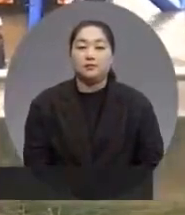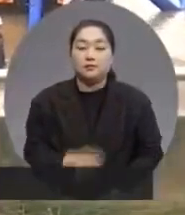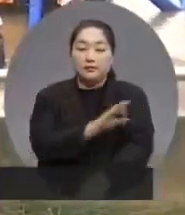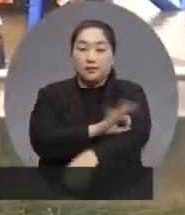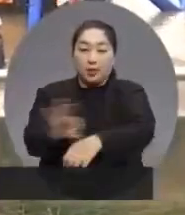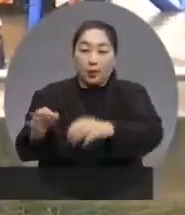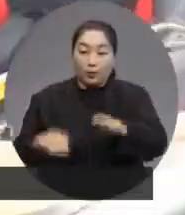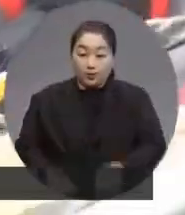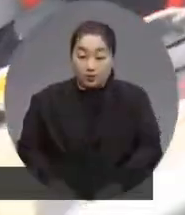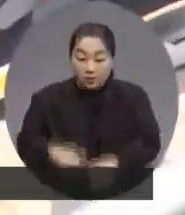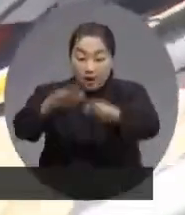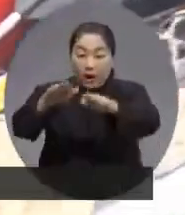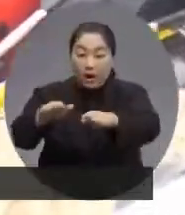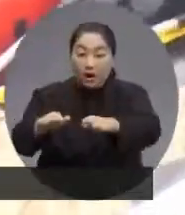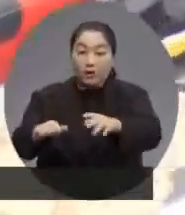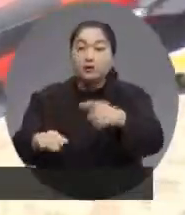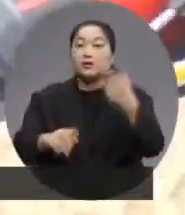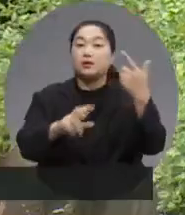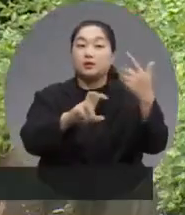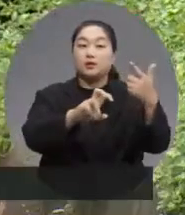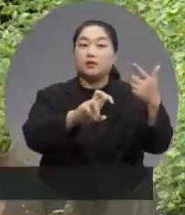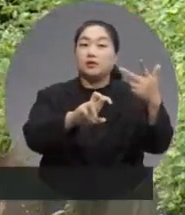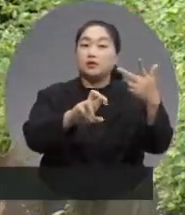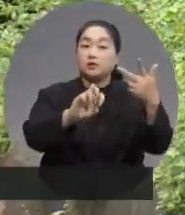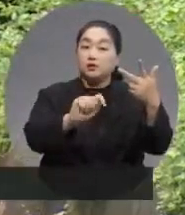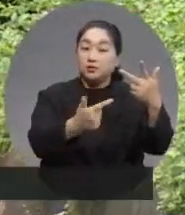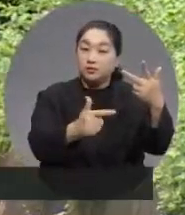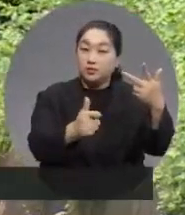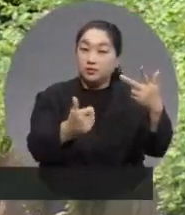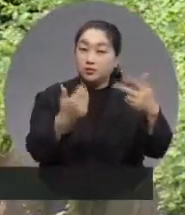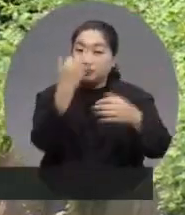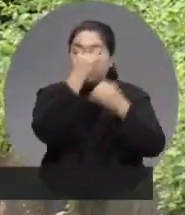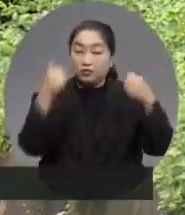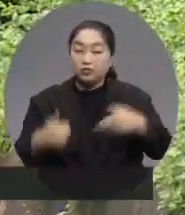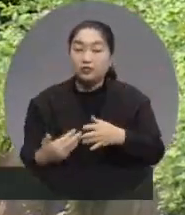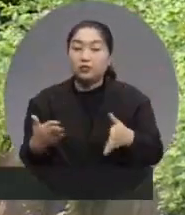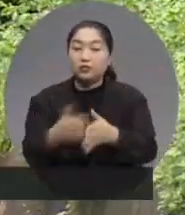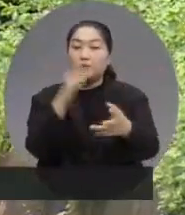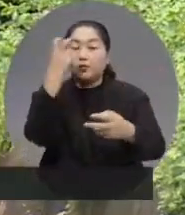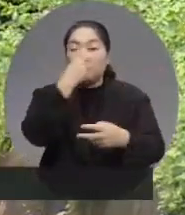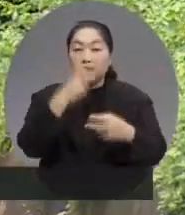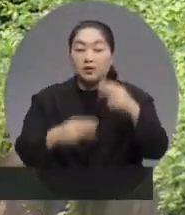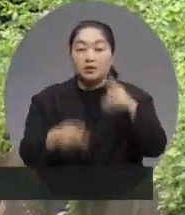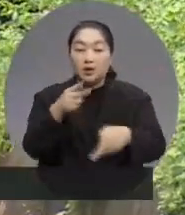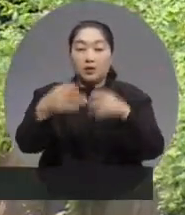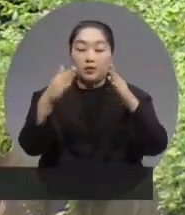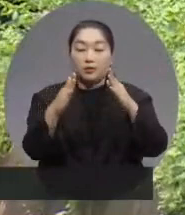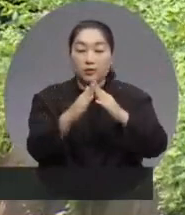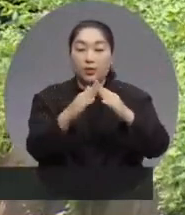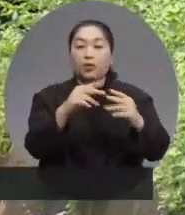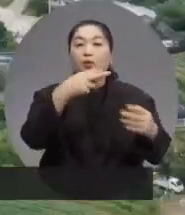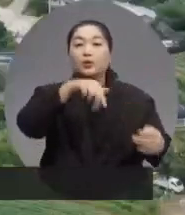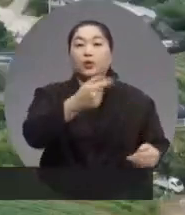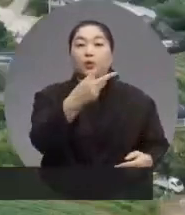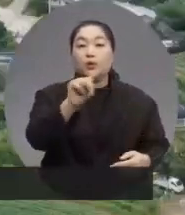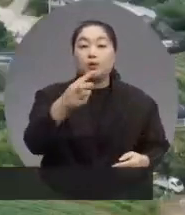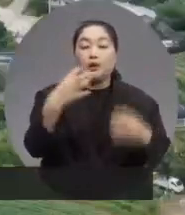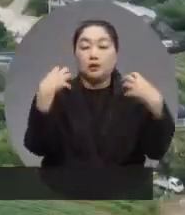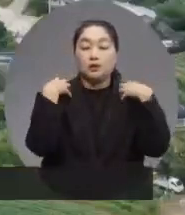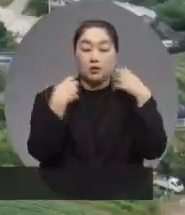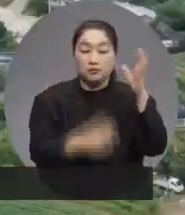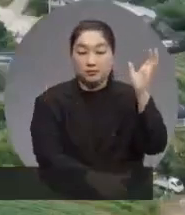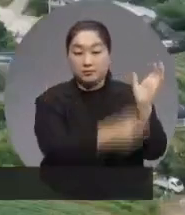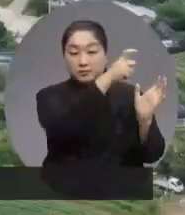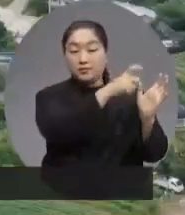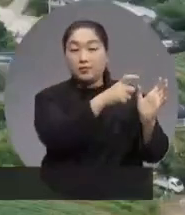오송 지하차도 참사 다음 날인 지난 16일, 충청북도 도로관리사업소가 조달청을 통해 발주한 사업입니다.